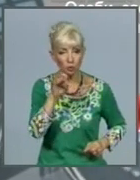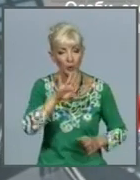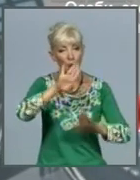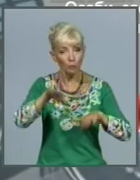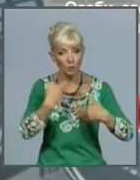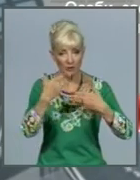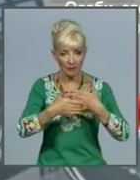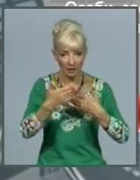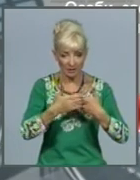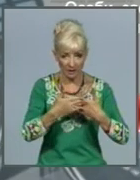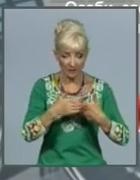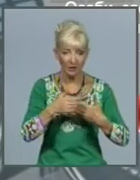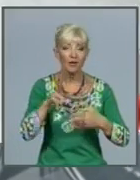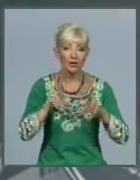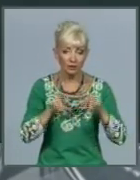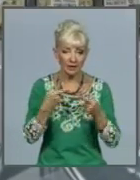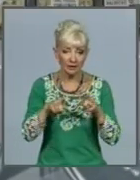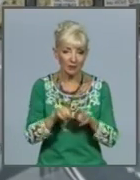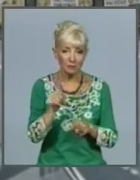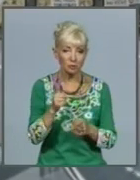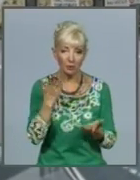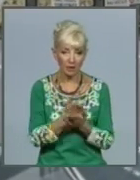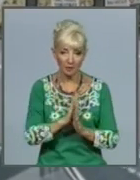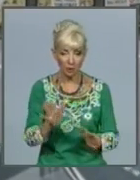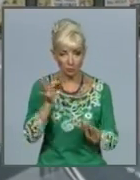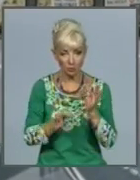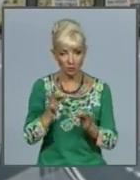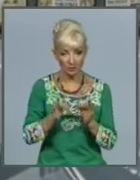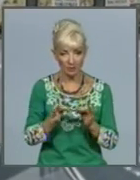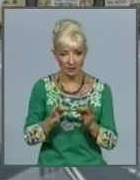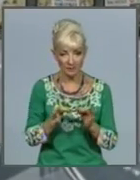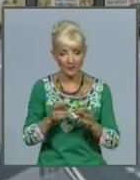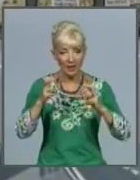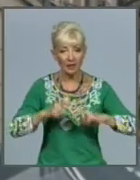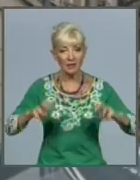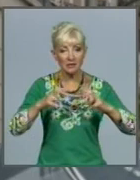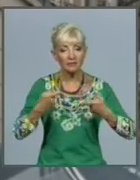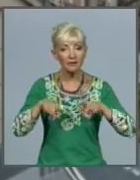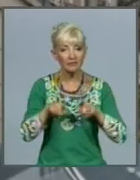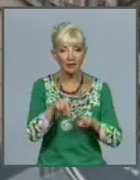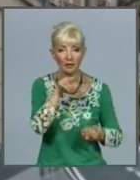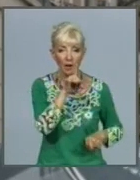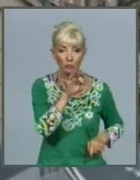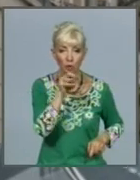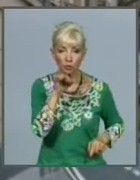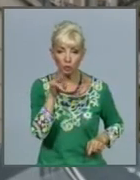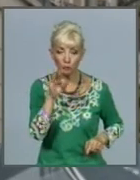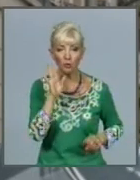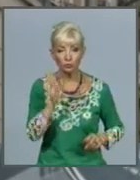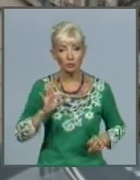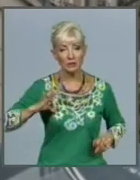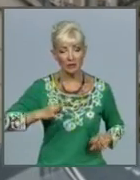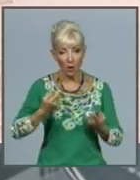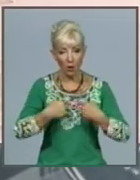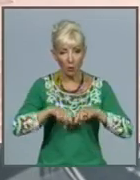визнаються такими, що не мають судимості. Розслідування таких проступків вестимуть дізнавачі з органів Національної